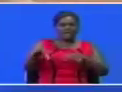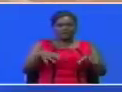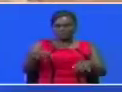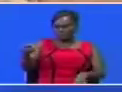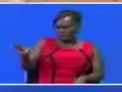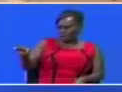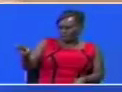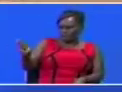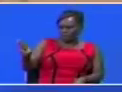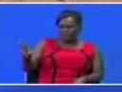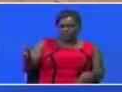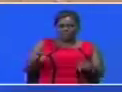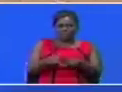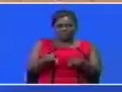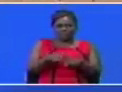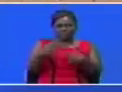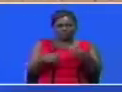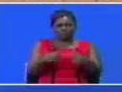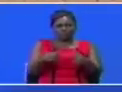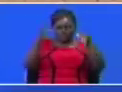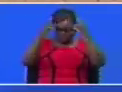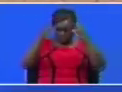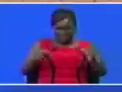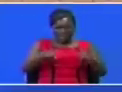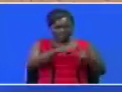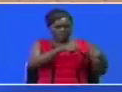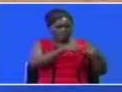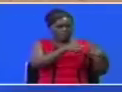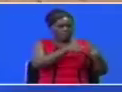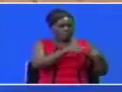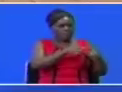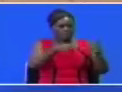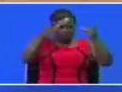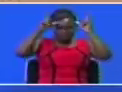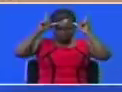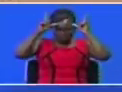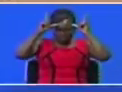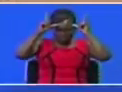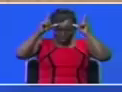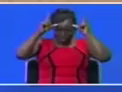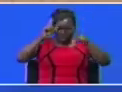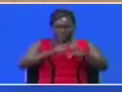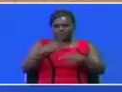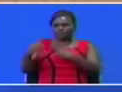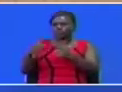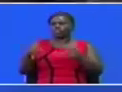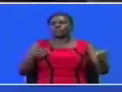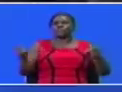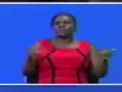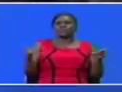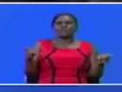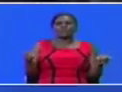risasi. Na ukatili ulipozidi, wakaamua kuwachinja na kuwakatakata ng'ombe wengine walipokuwa wakiendelea na safari.